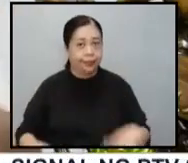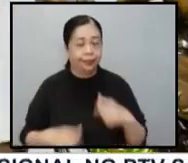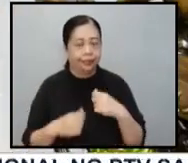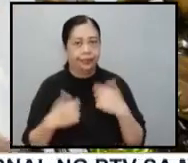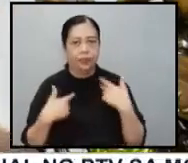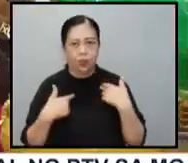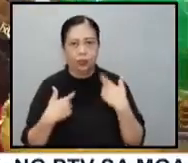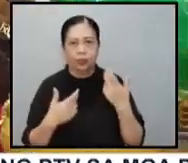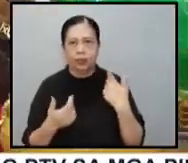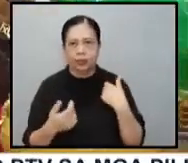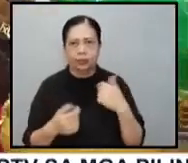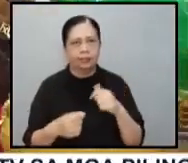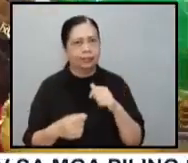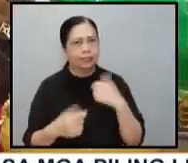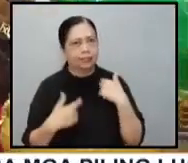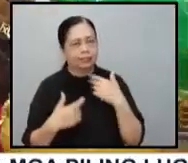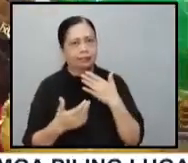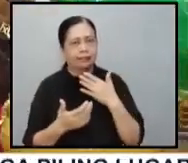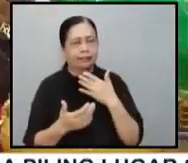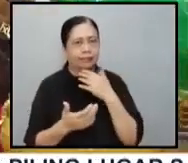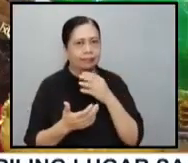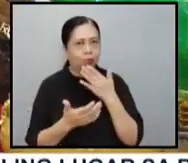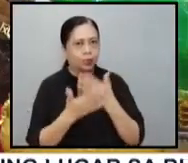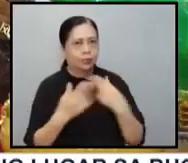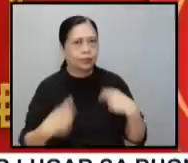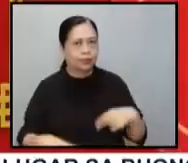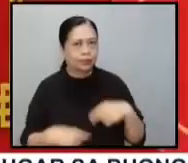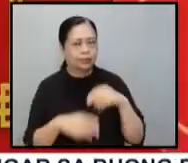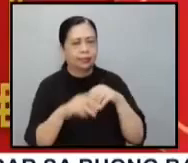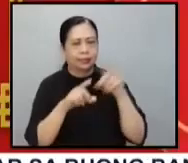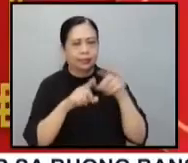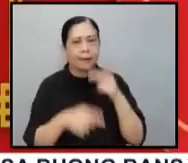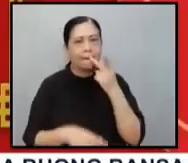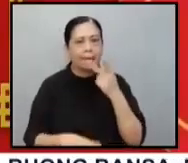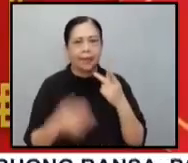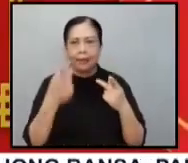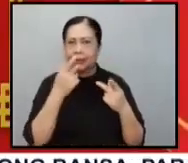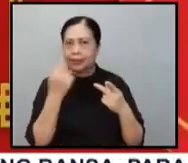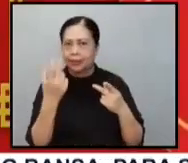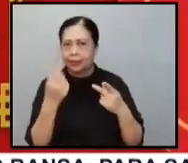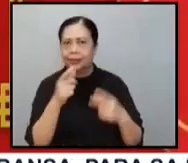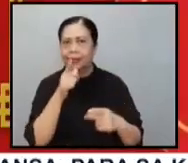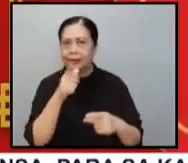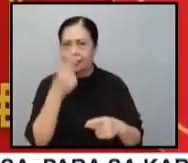ang unhealthy star. Pink at 13 ang swerte sa Year of the Rabbit.